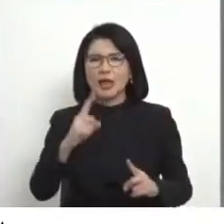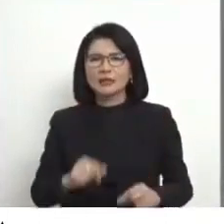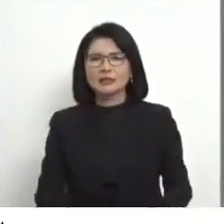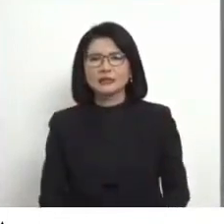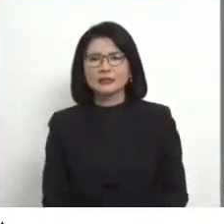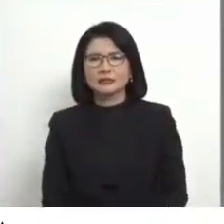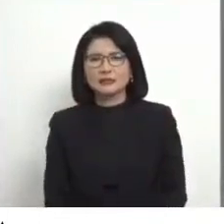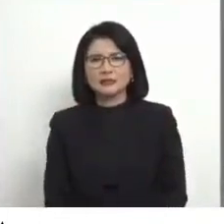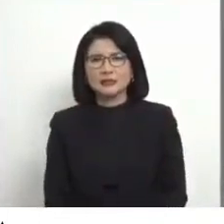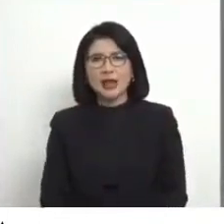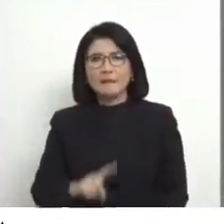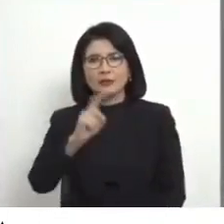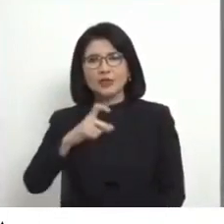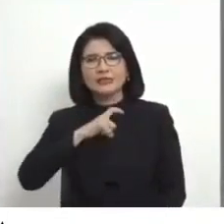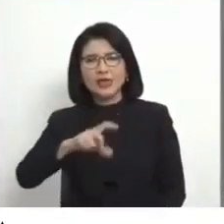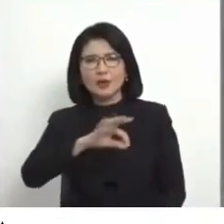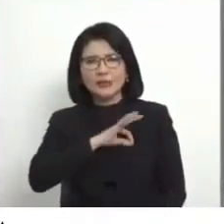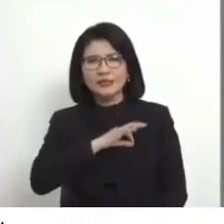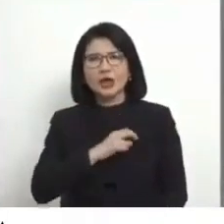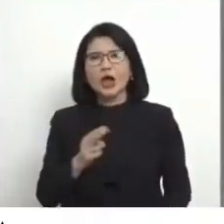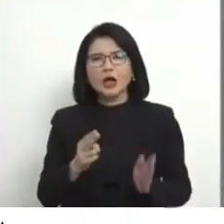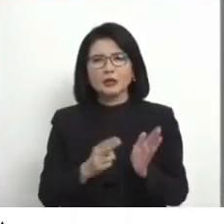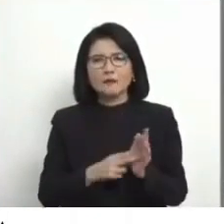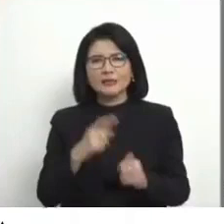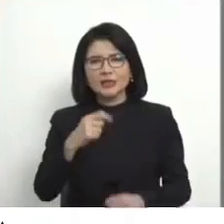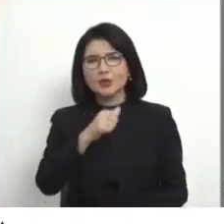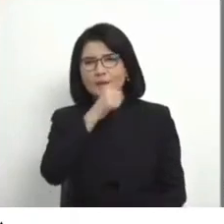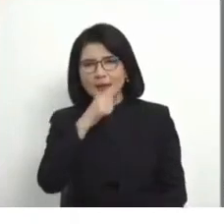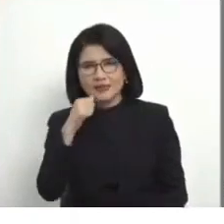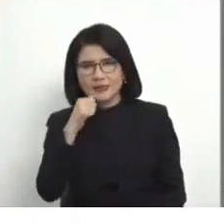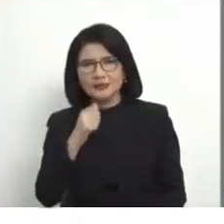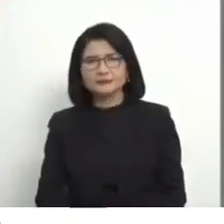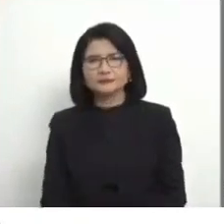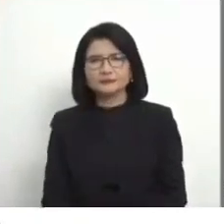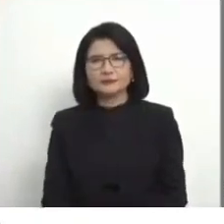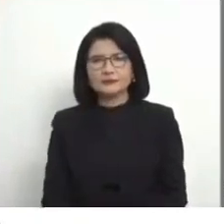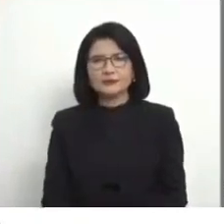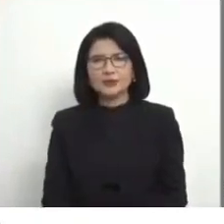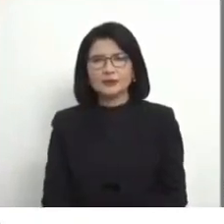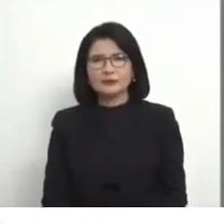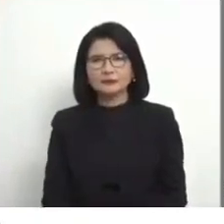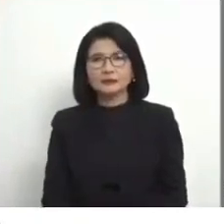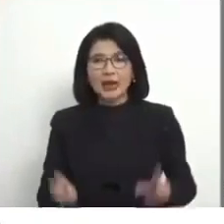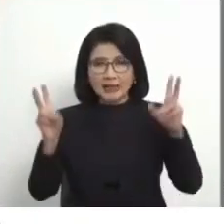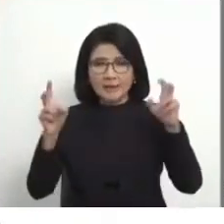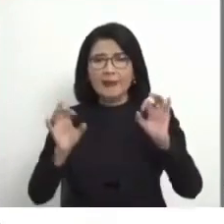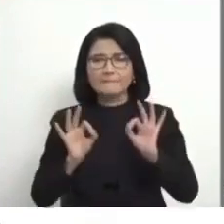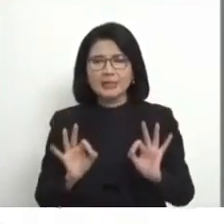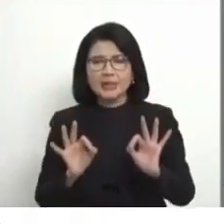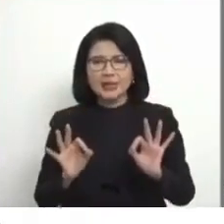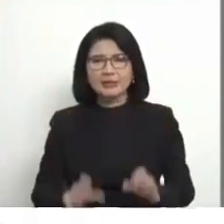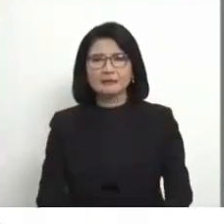satu pertanyaan untuk calon Presiden nomor urut Bapak red dengan subta